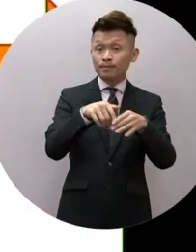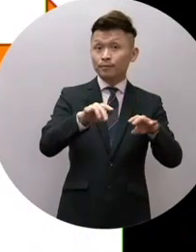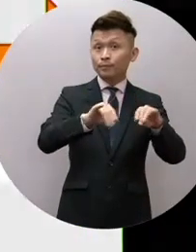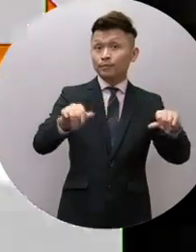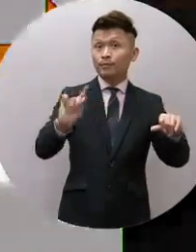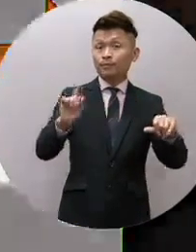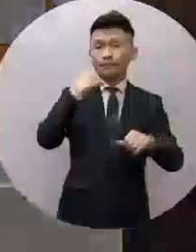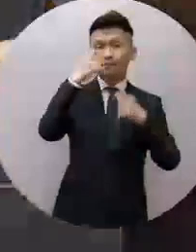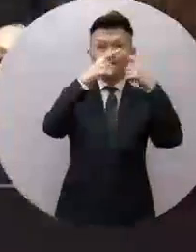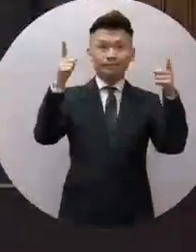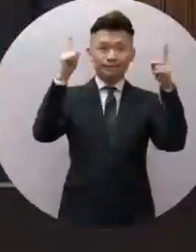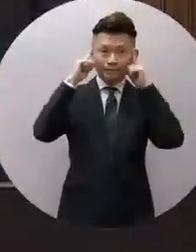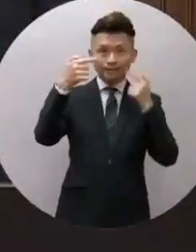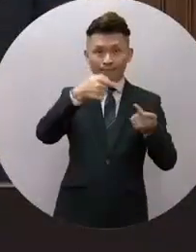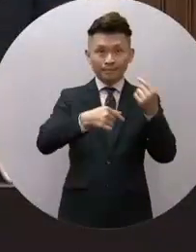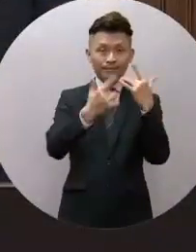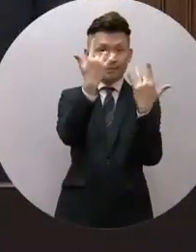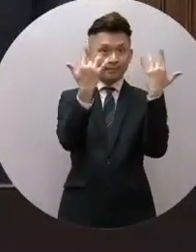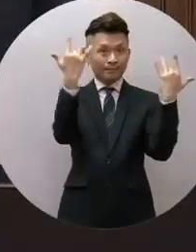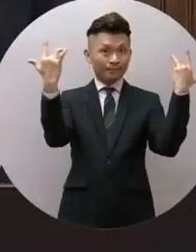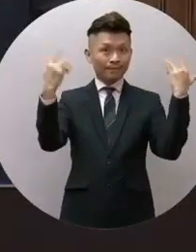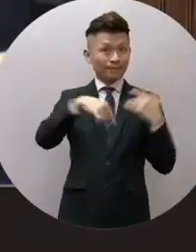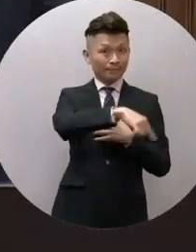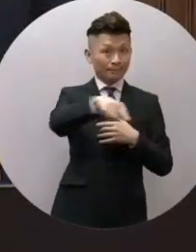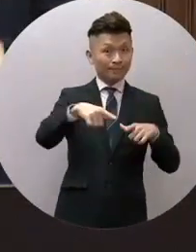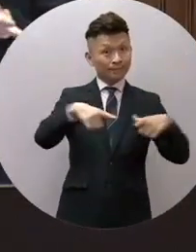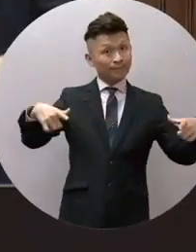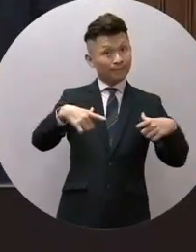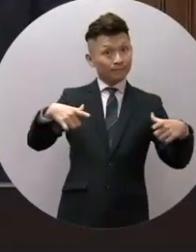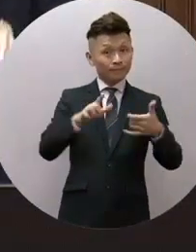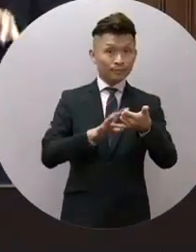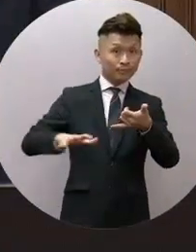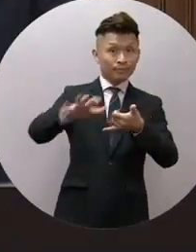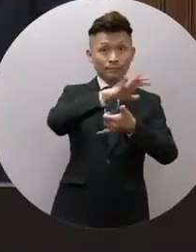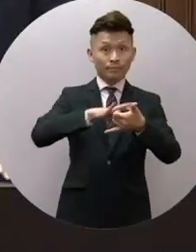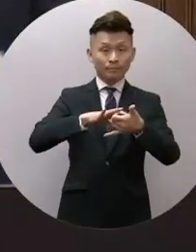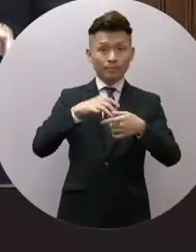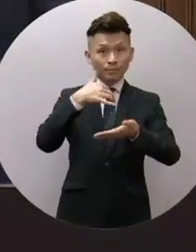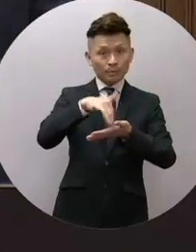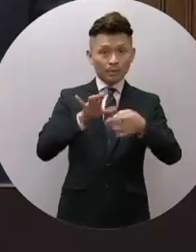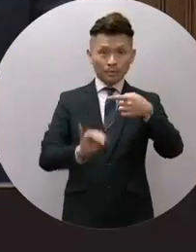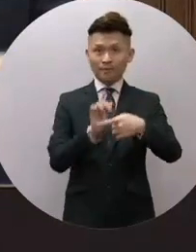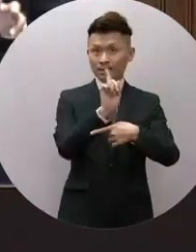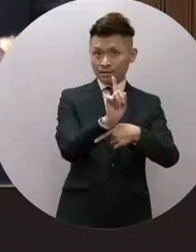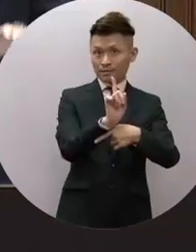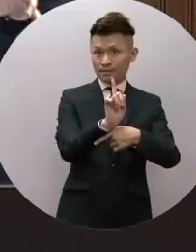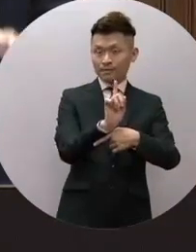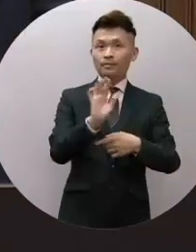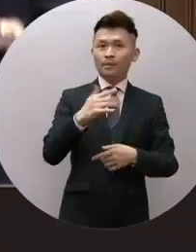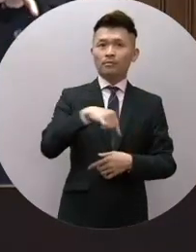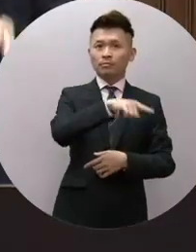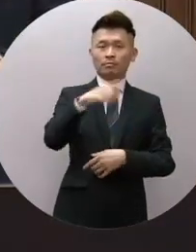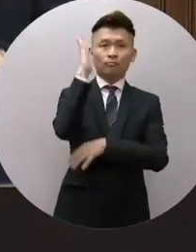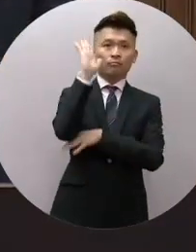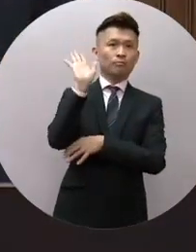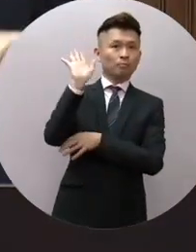是台大实验林的问题。台大实验林它的面积占全台湾的1%，但是不管怎么样他们都是